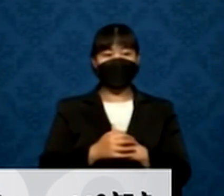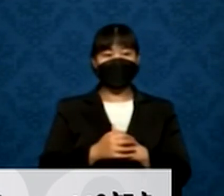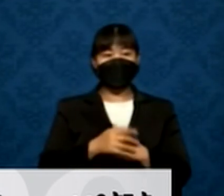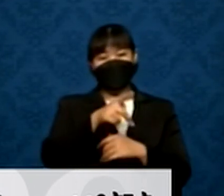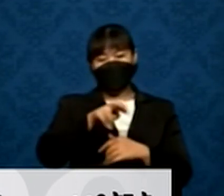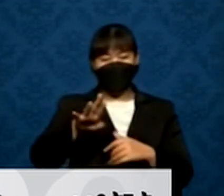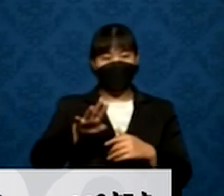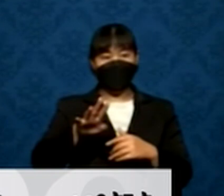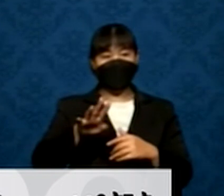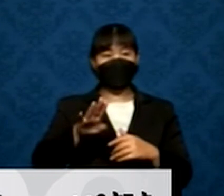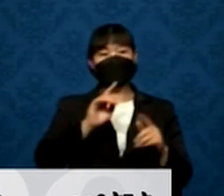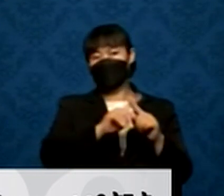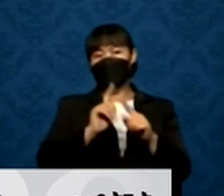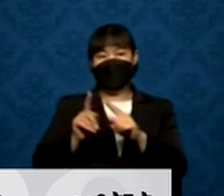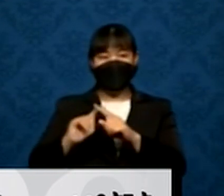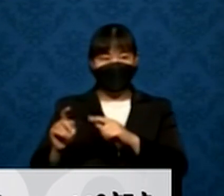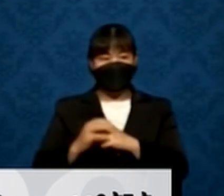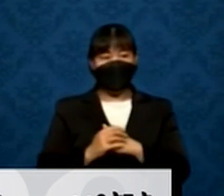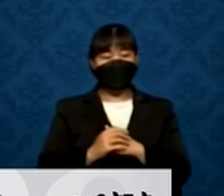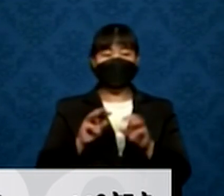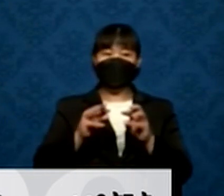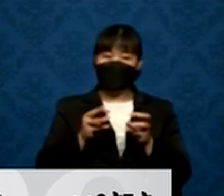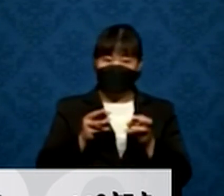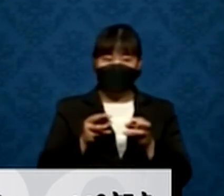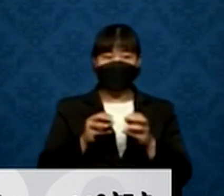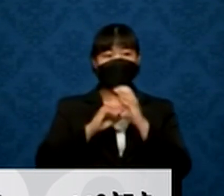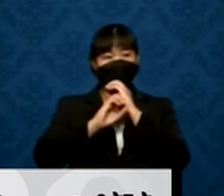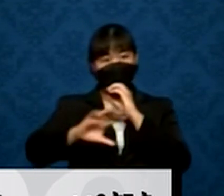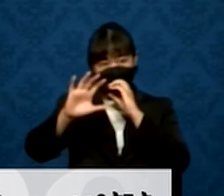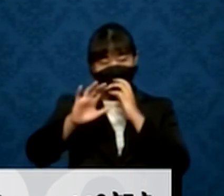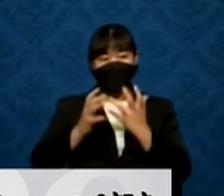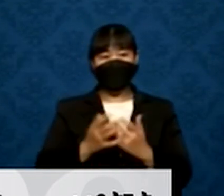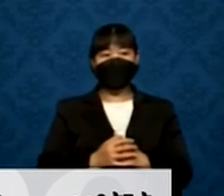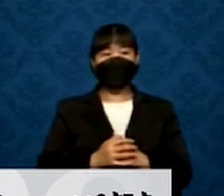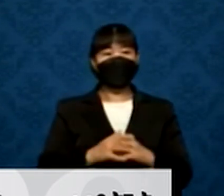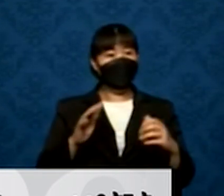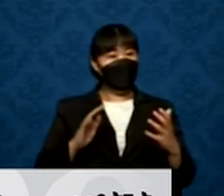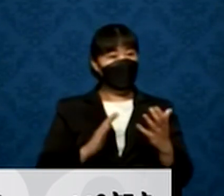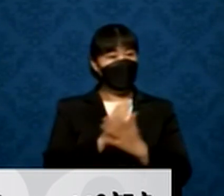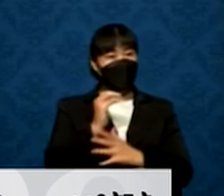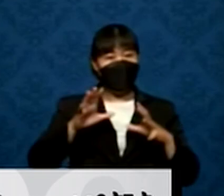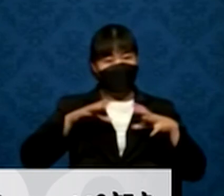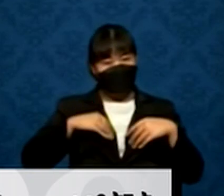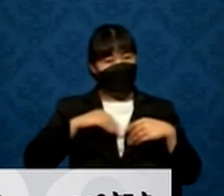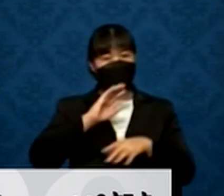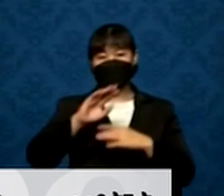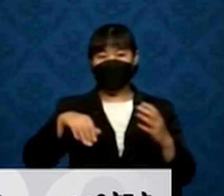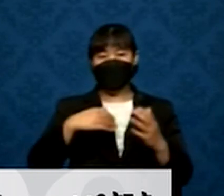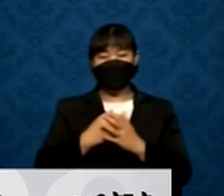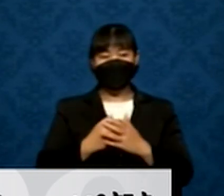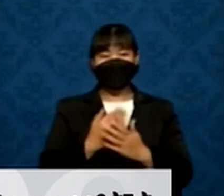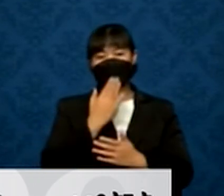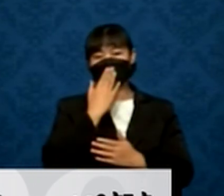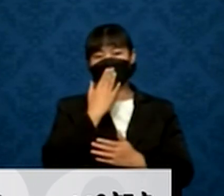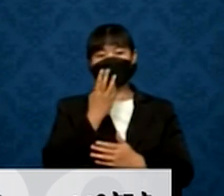เลือกตั้งเพื่อจะกลับมาผักดันต่อให้สำเร็จค่ะซึ่งโดนถึงพักธรรมชาติด้วยนะนึกว่าบางมัดราเป็นเรื่องดีเนี่ยคุณกล้า